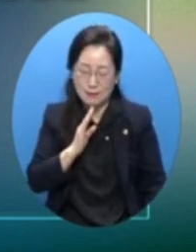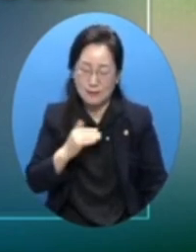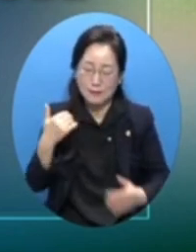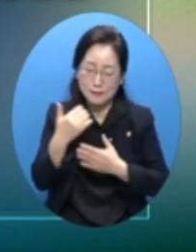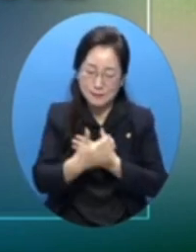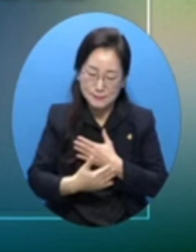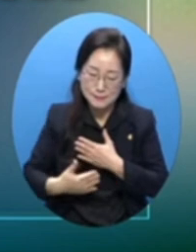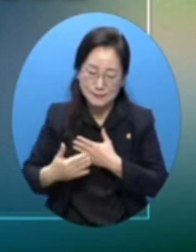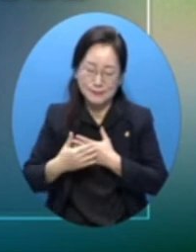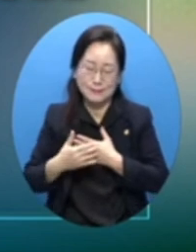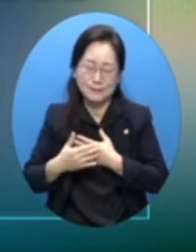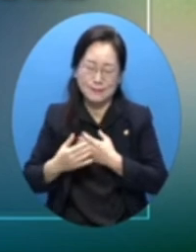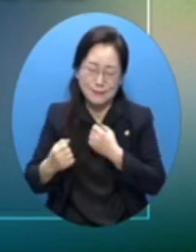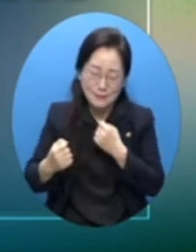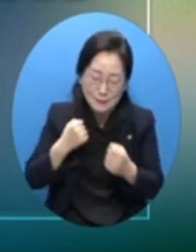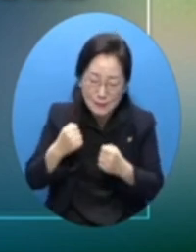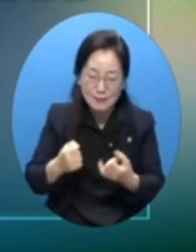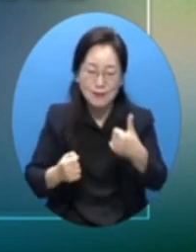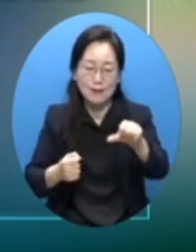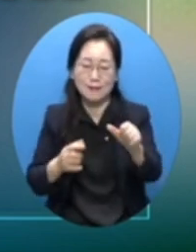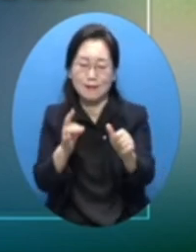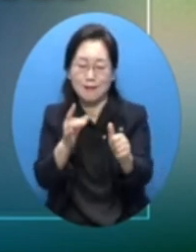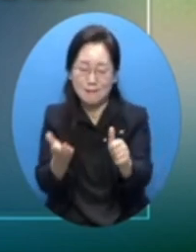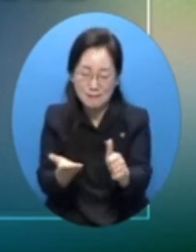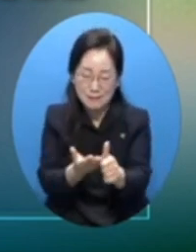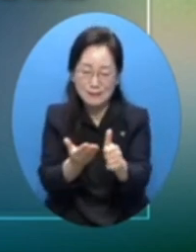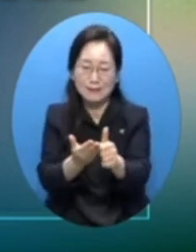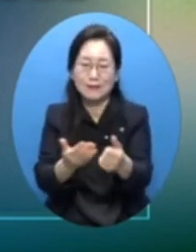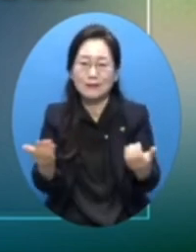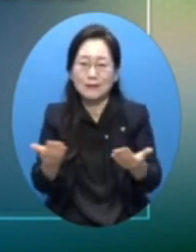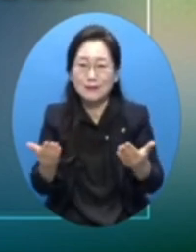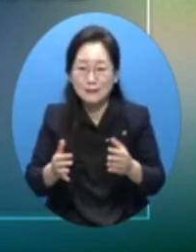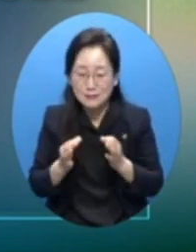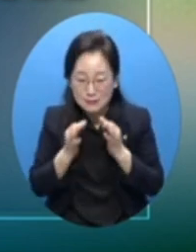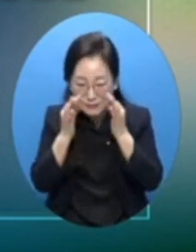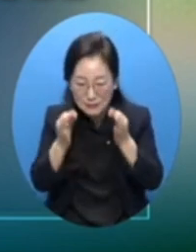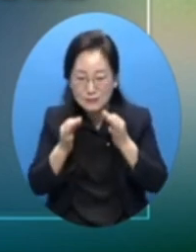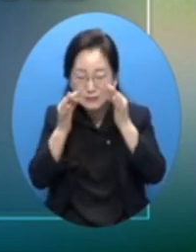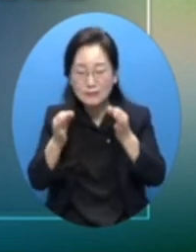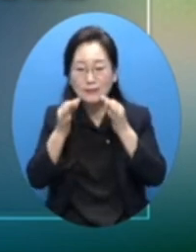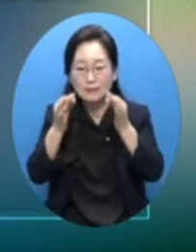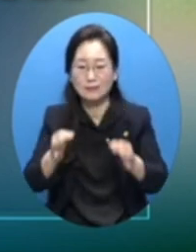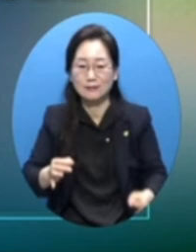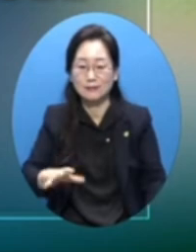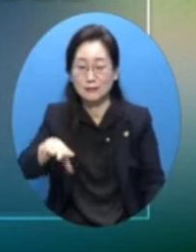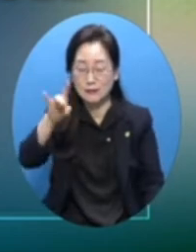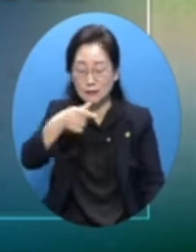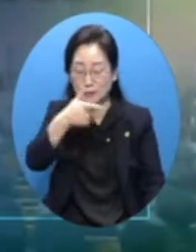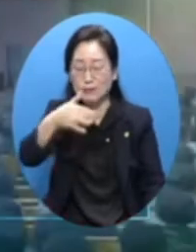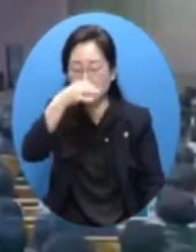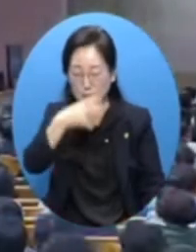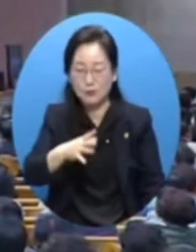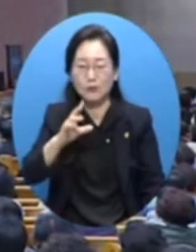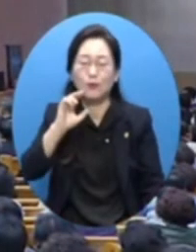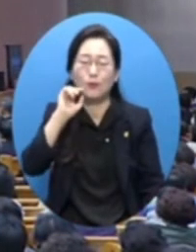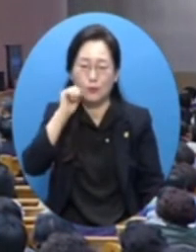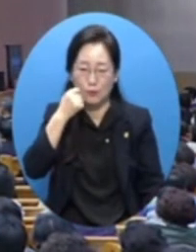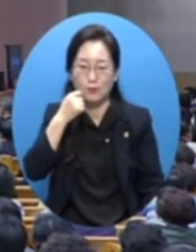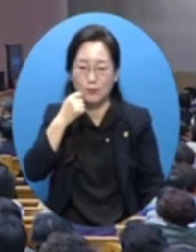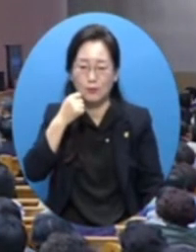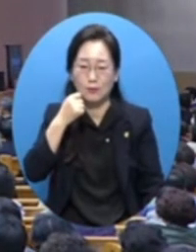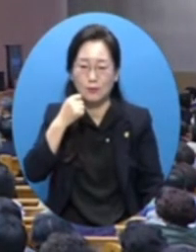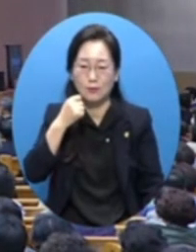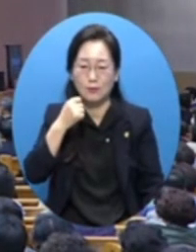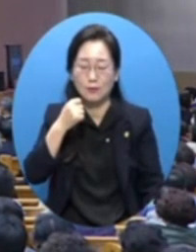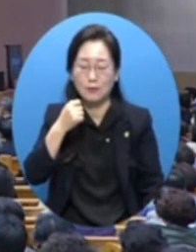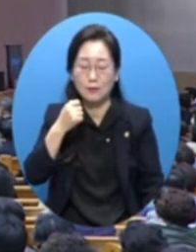온몸을 던져서 아들 하나 키우려고 그냥 일을 열심히 합니다. 처음엔 너무나 힘들고 어려웠는데